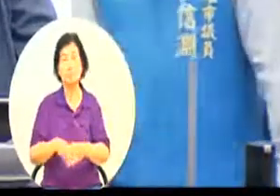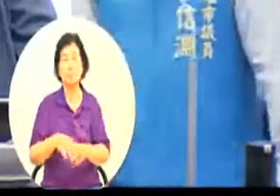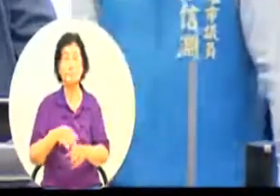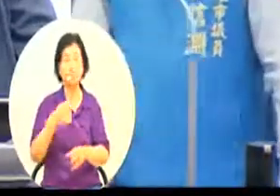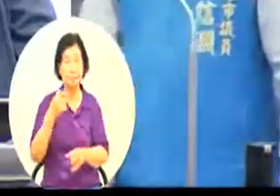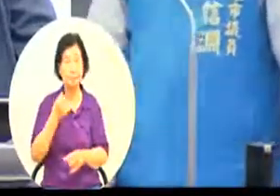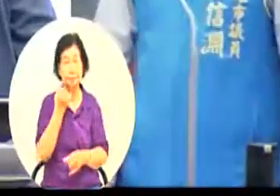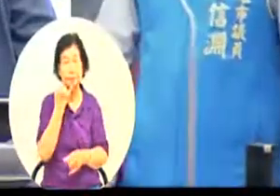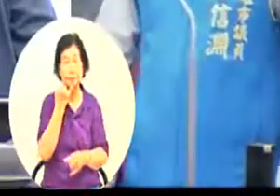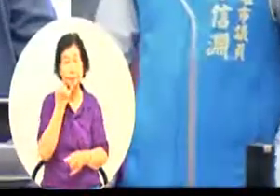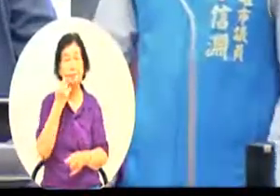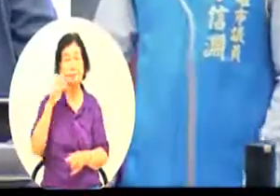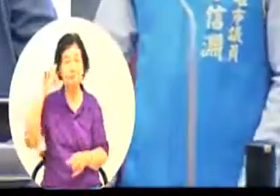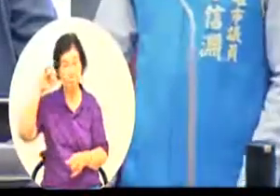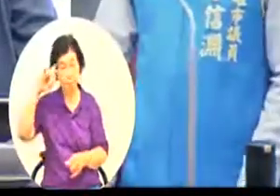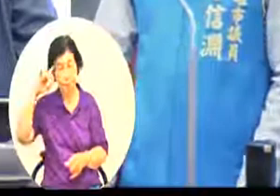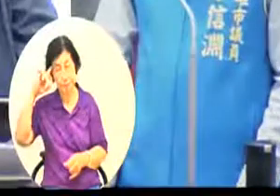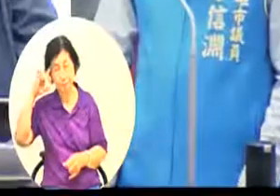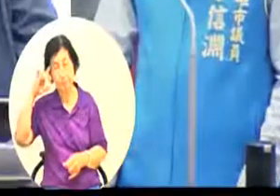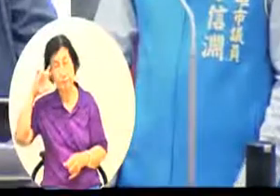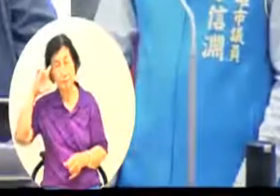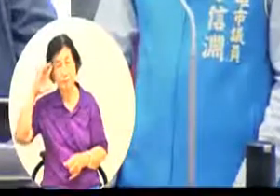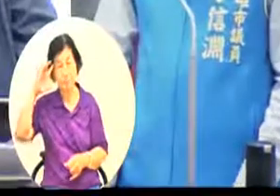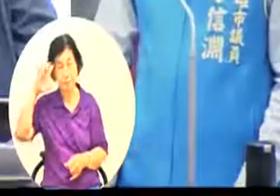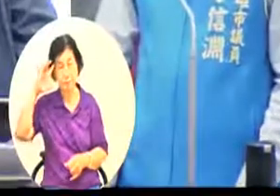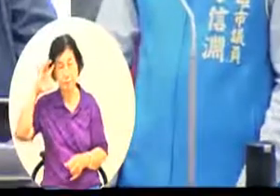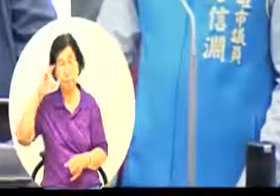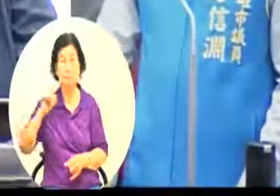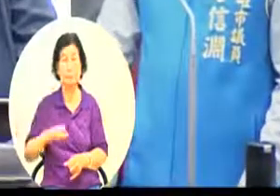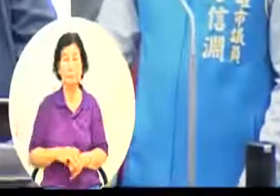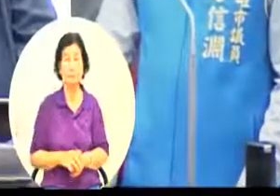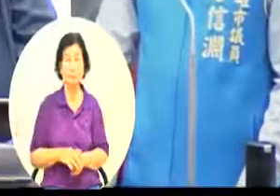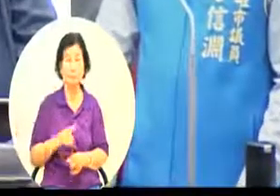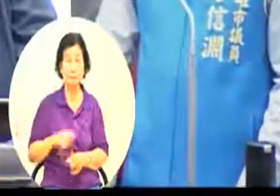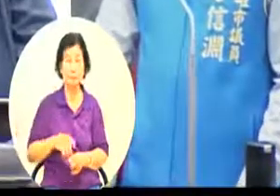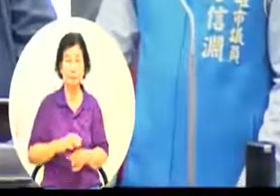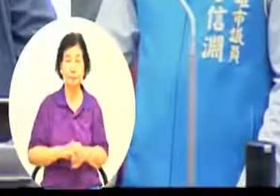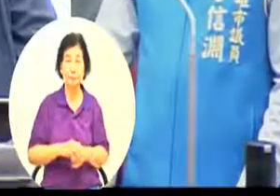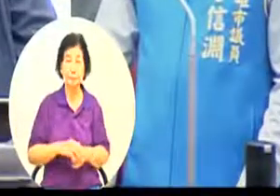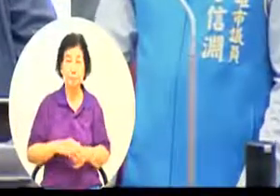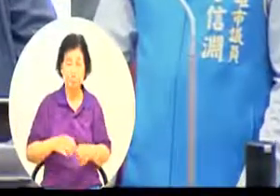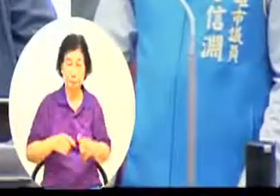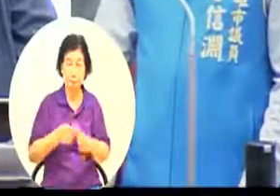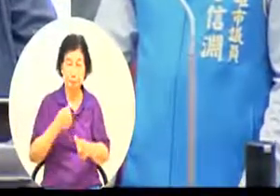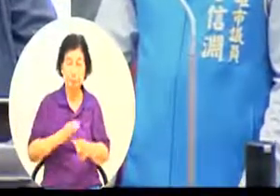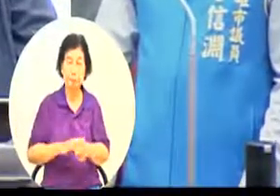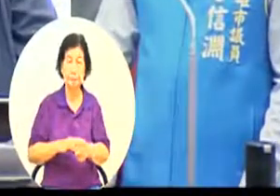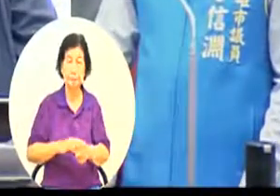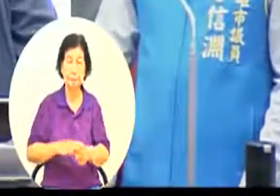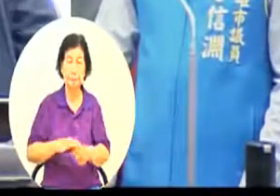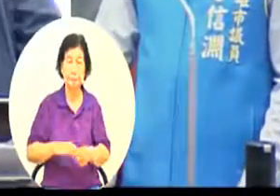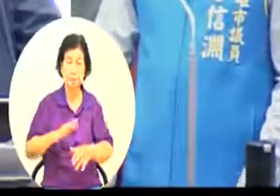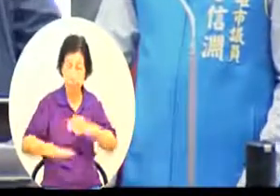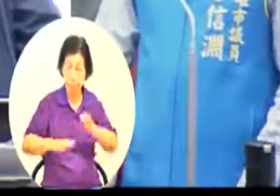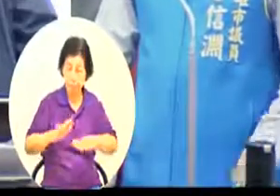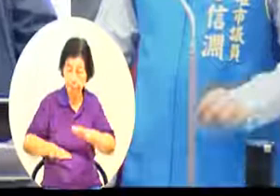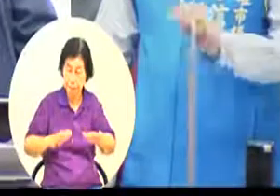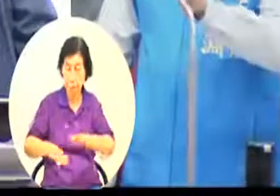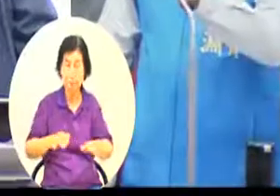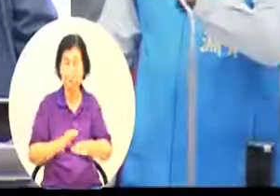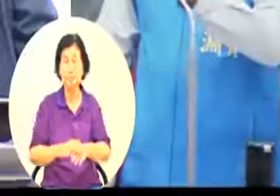那我们现在高雄市，那当然我们就一步一步来争取。我们现阶段来